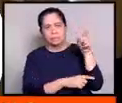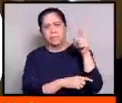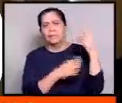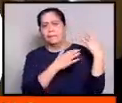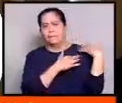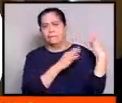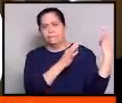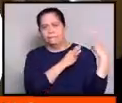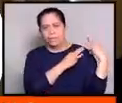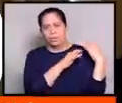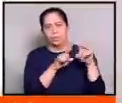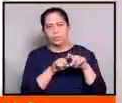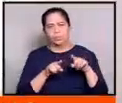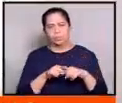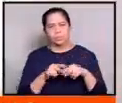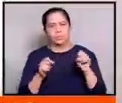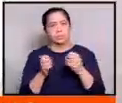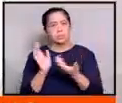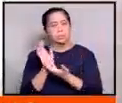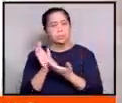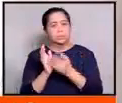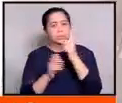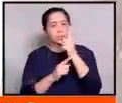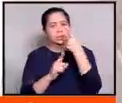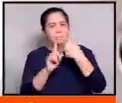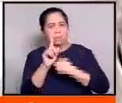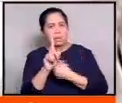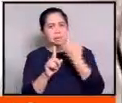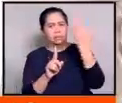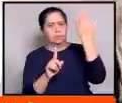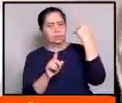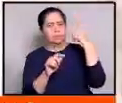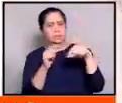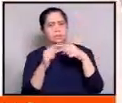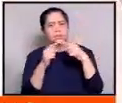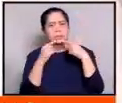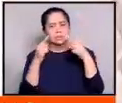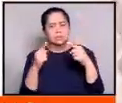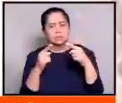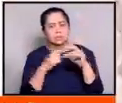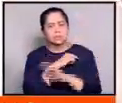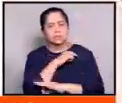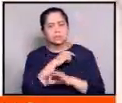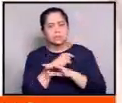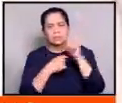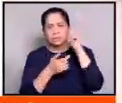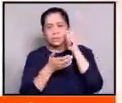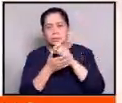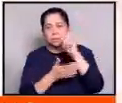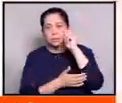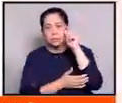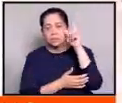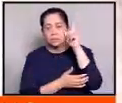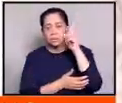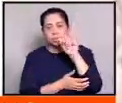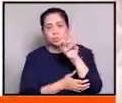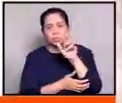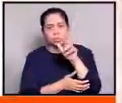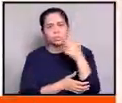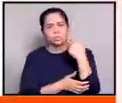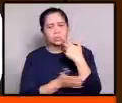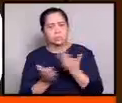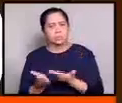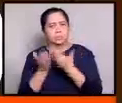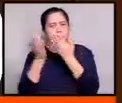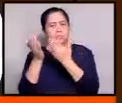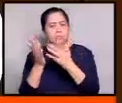may pagkukulang din daw. Katunayan, isang buwan na ang nakalipas mula nang sabihin ni Foreign Affairs Secretary Teddy Loxin Jr. na